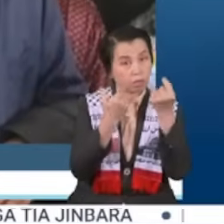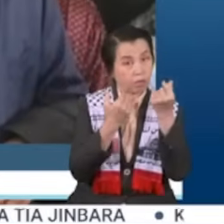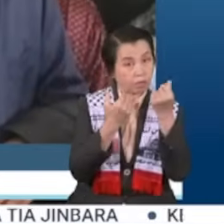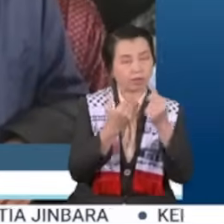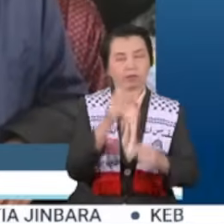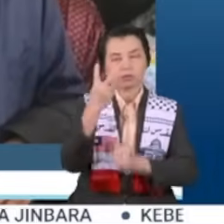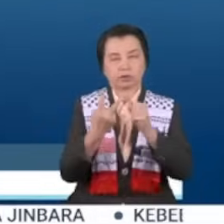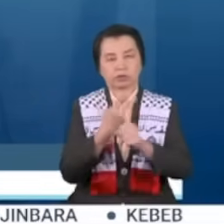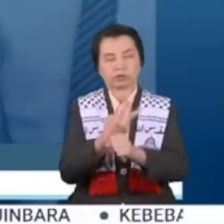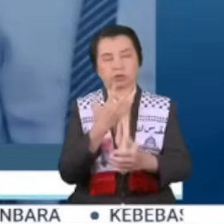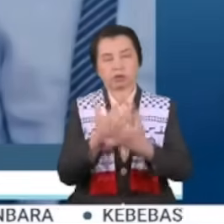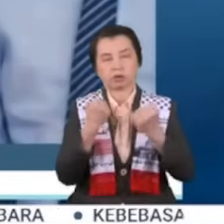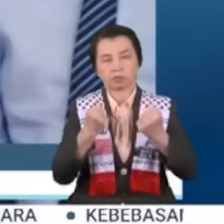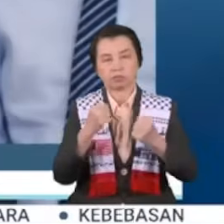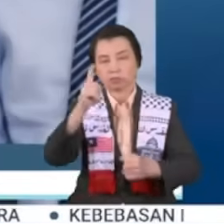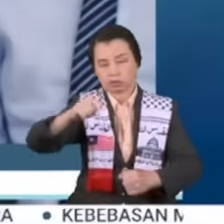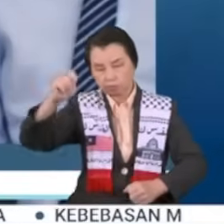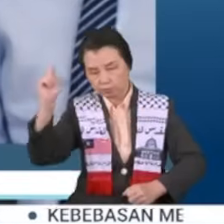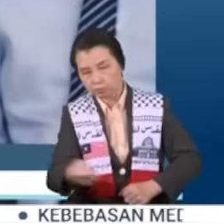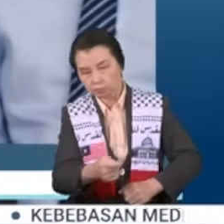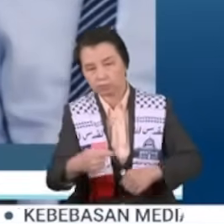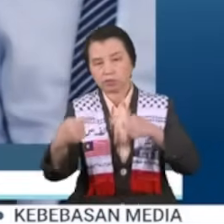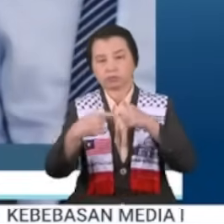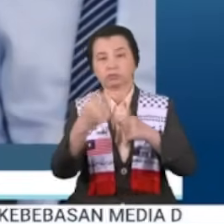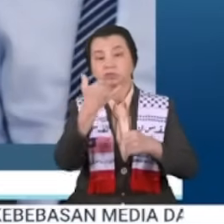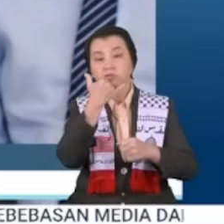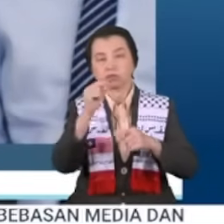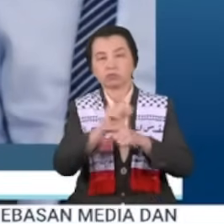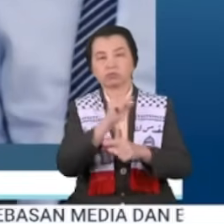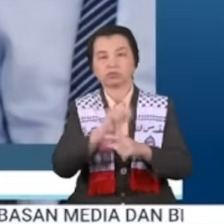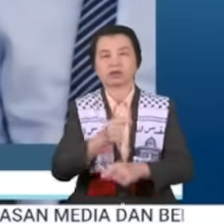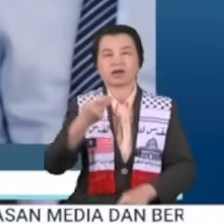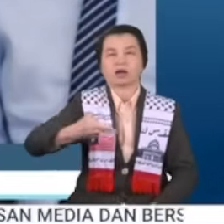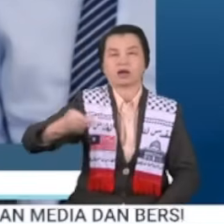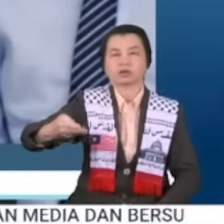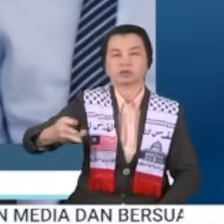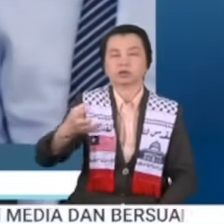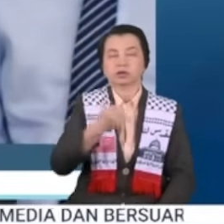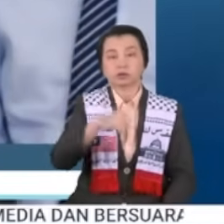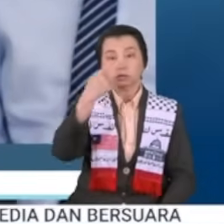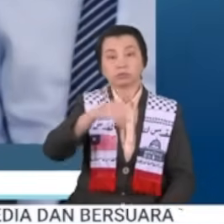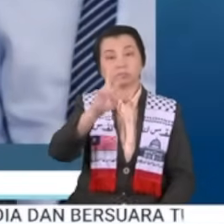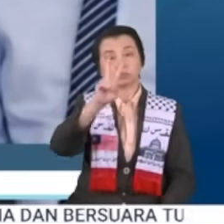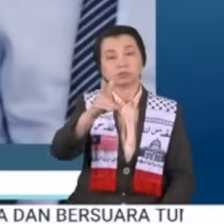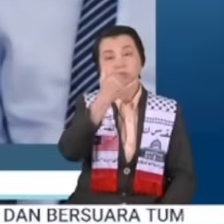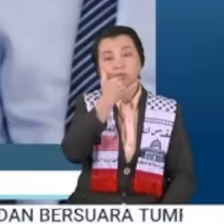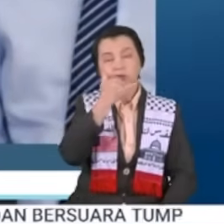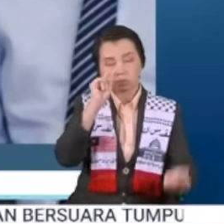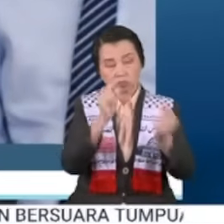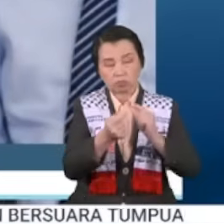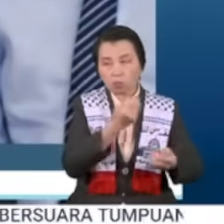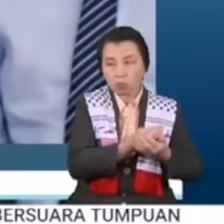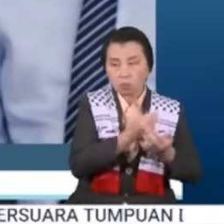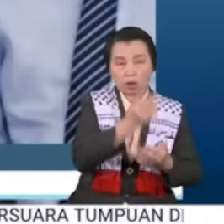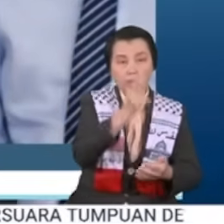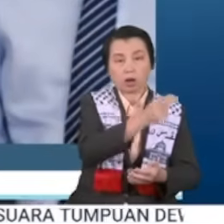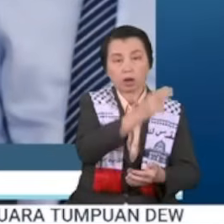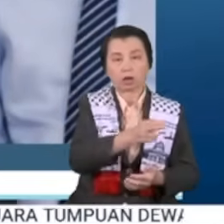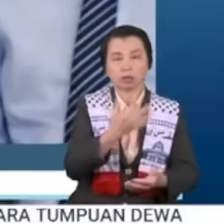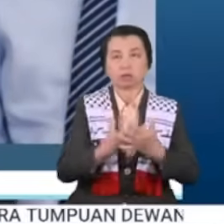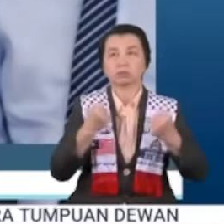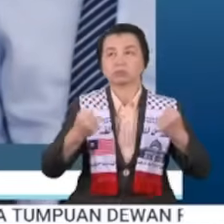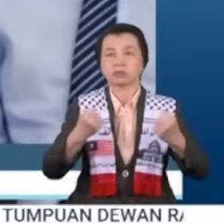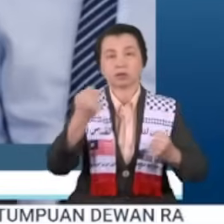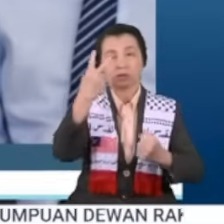dua tahun penjara dan satu sebatan bagi pertuduhan salah guna harta manakala bagi dua kesalahan pengubahan Wang haram masing-masing di